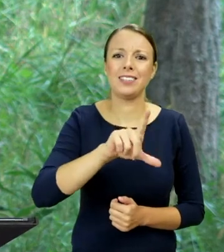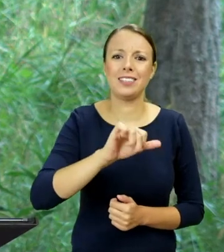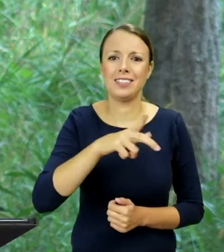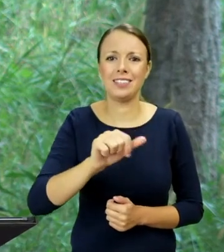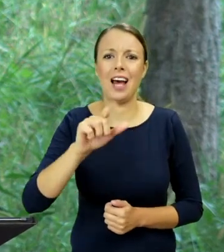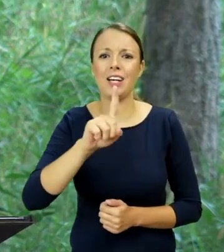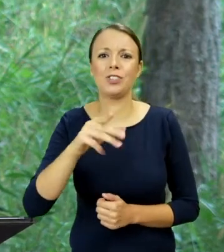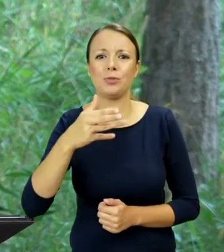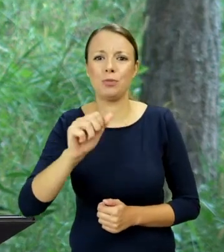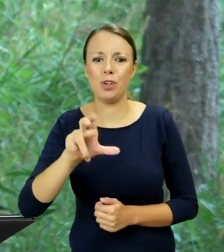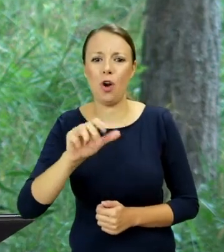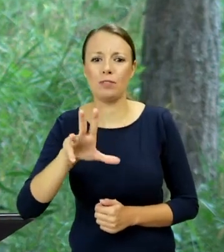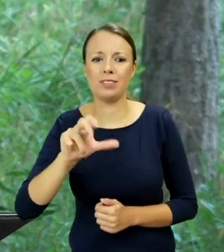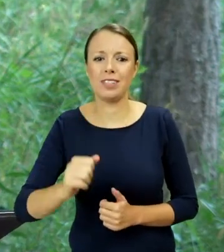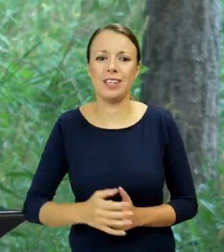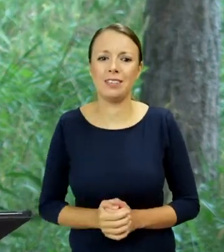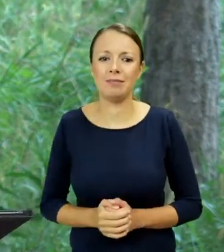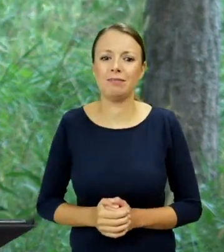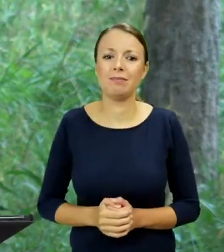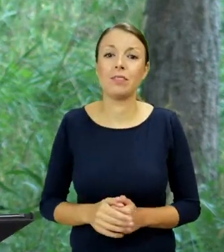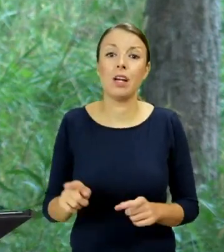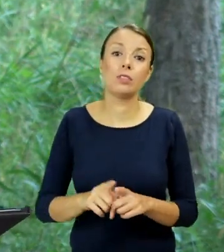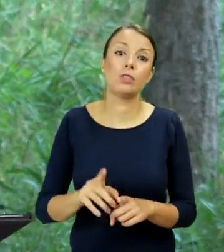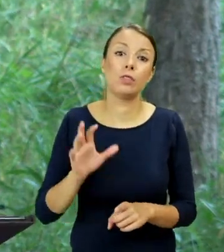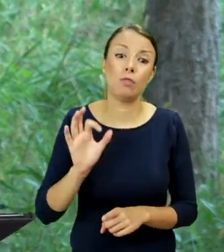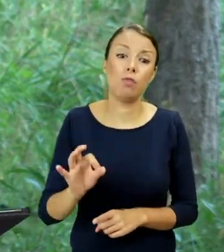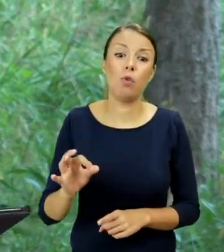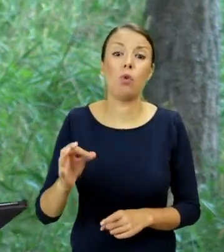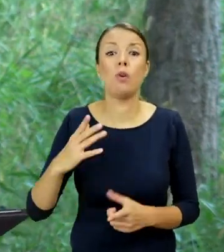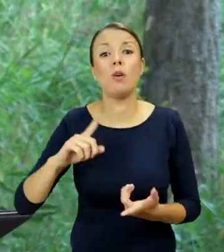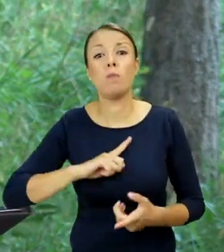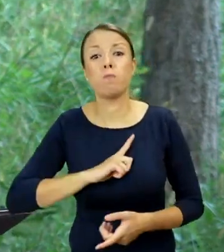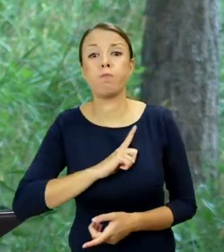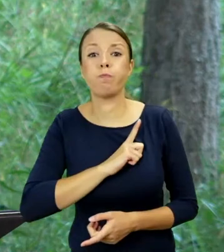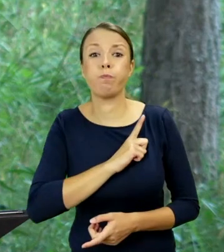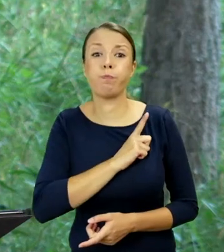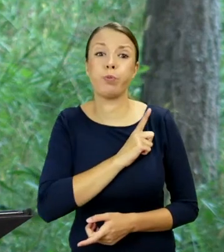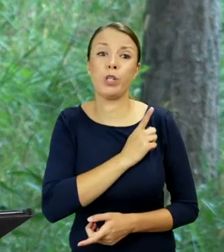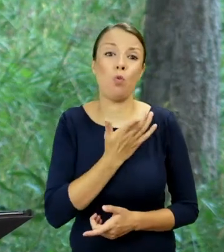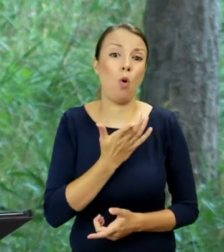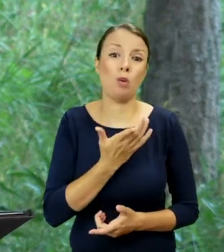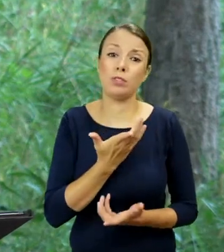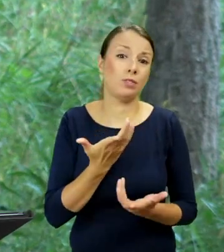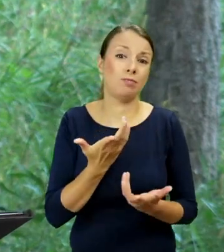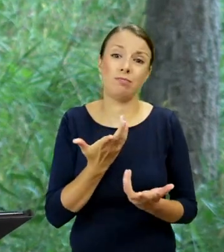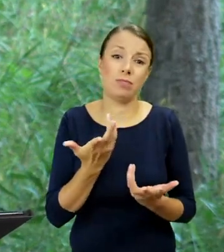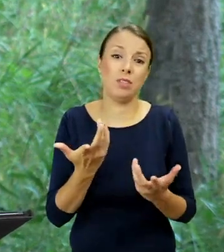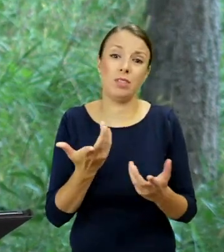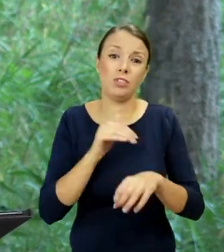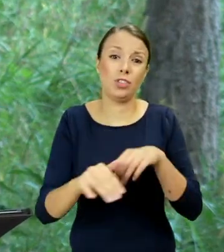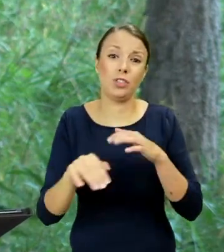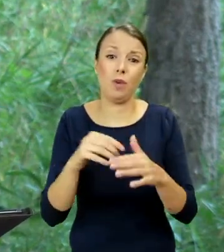oraz jej nieszczęśliwa miłość, wielka przyjaciółka Paulina Zbyszewska, które